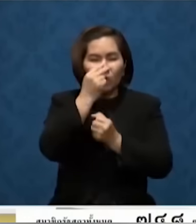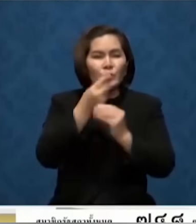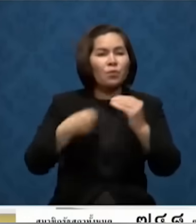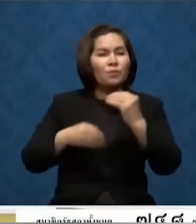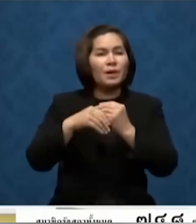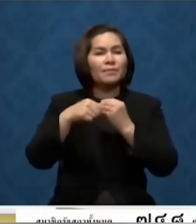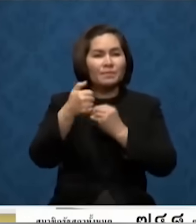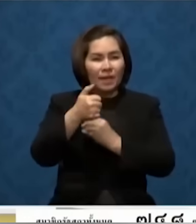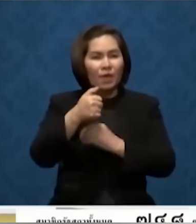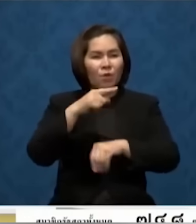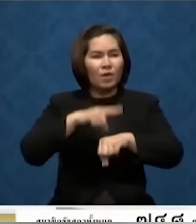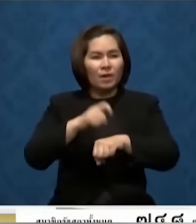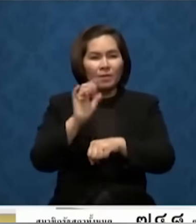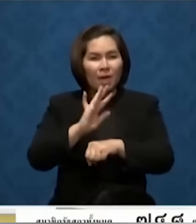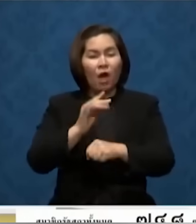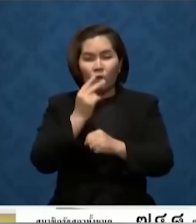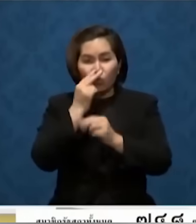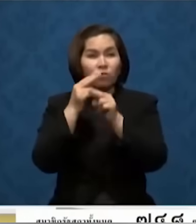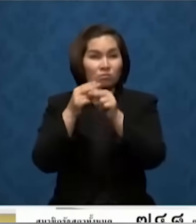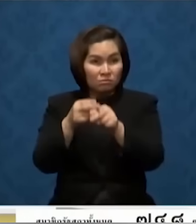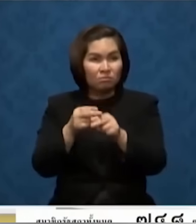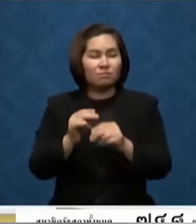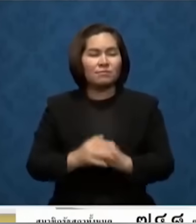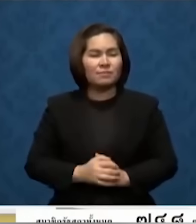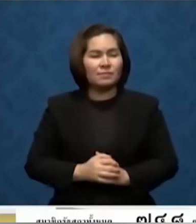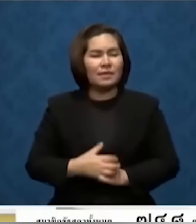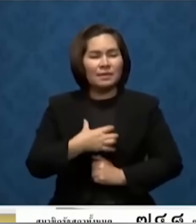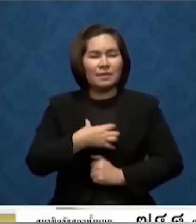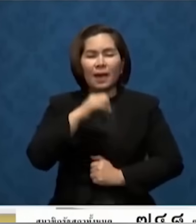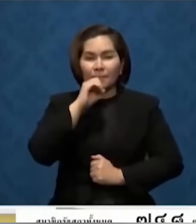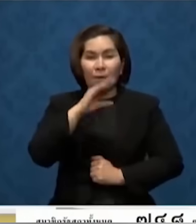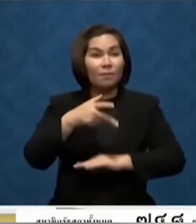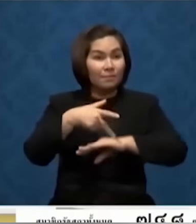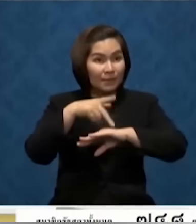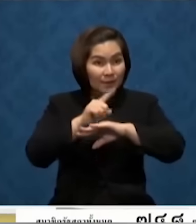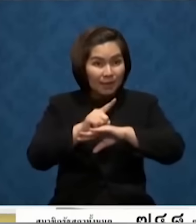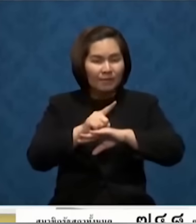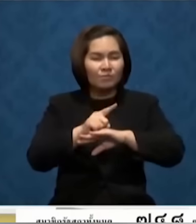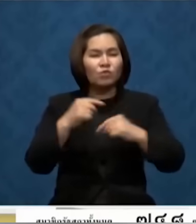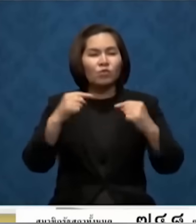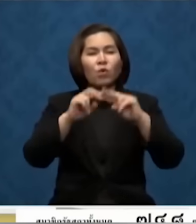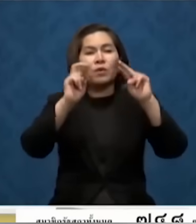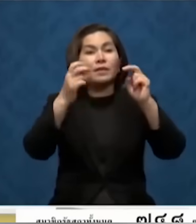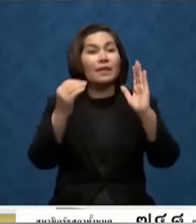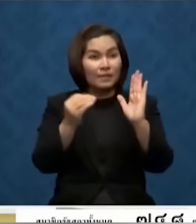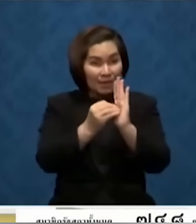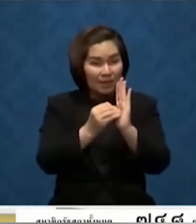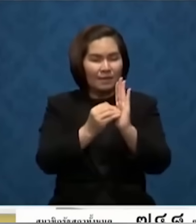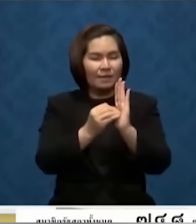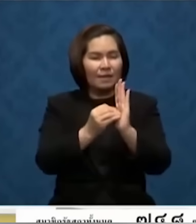ไปที่ข้อ136แต่อยากจะเรียนกับท่านประธานครับว่าการเป็นยัตตินั้น